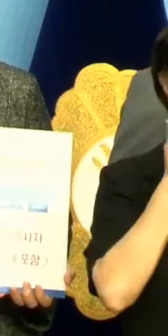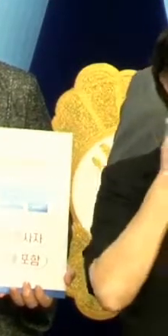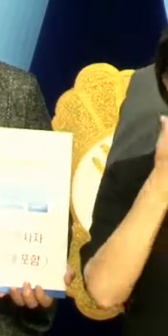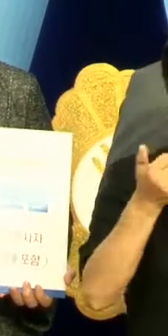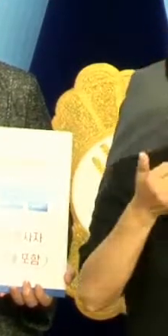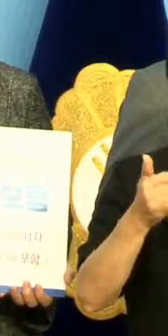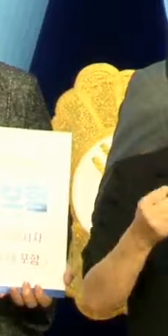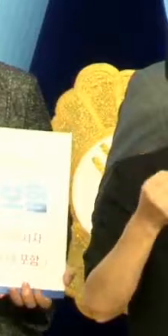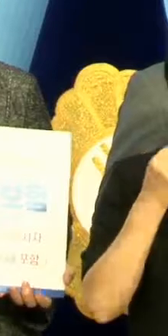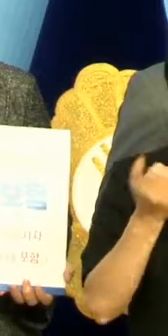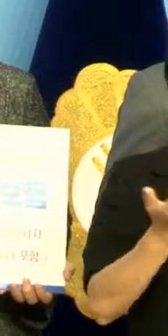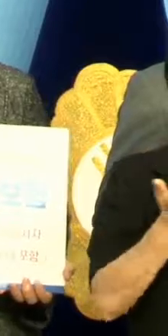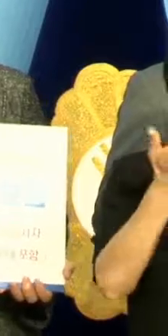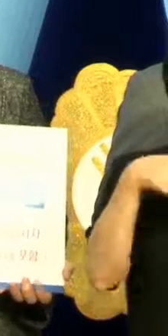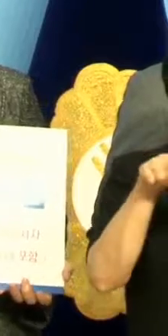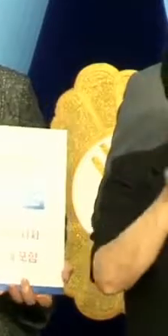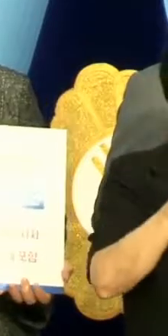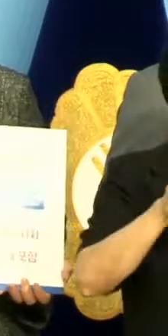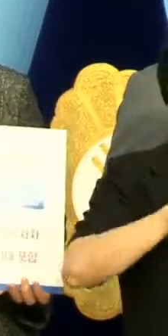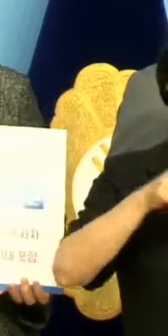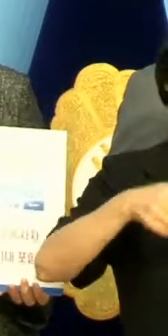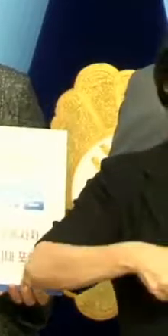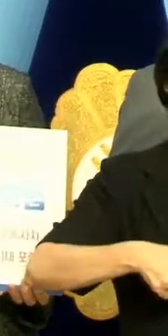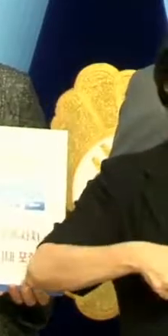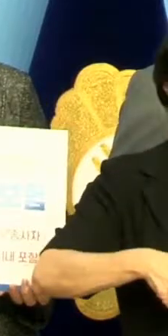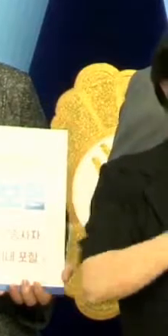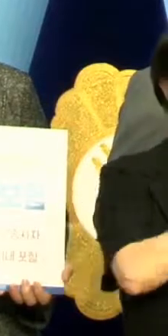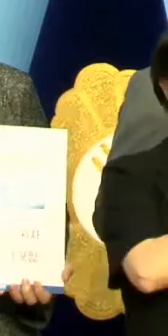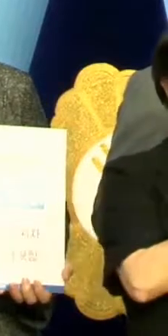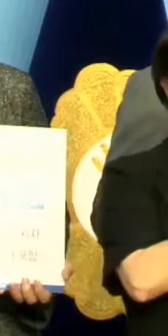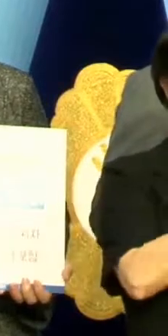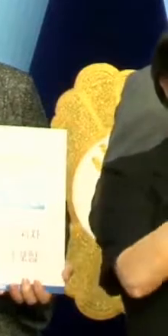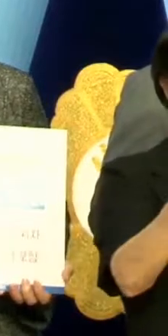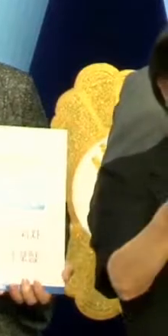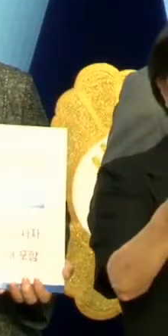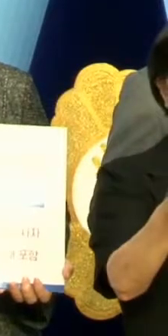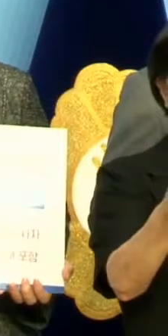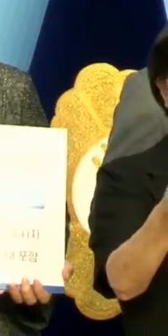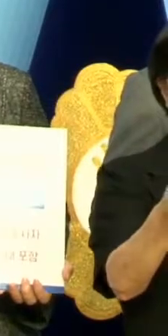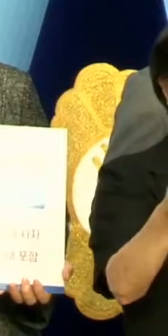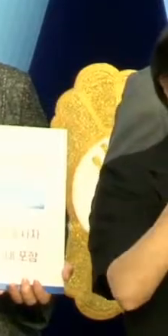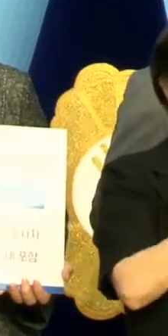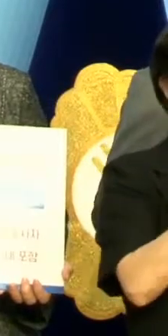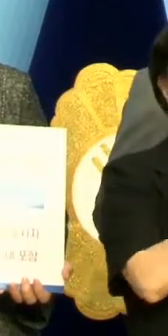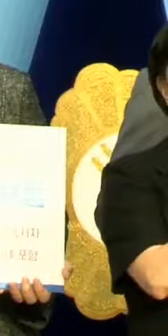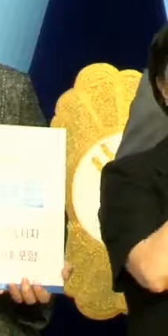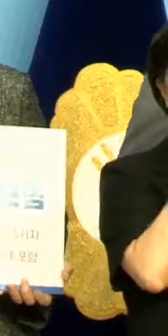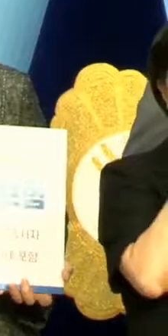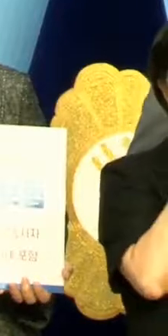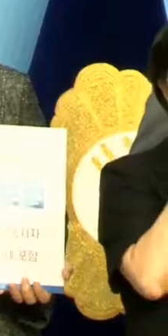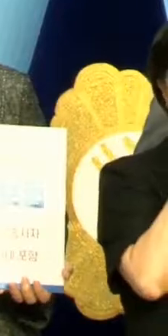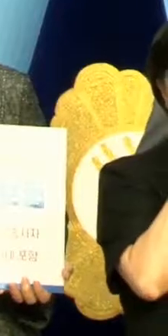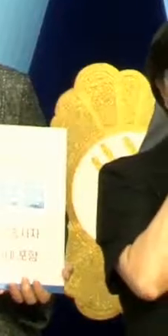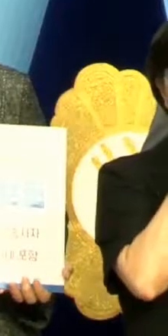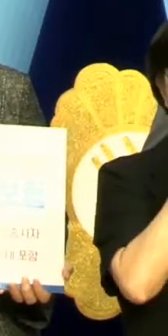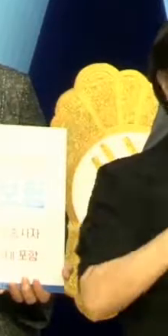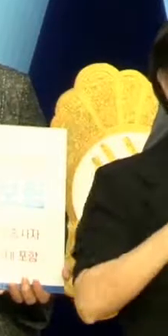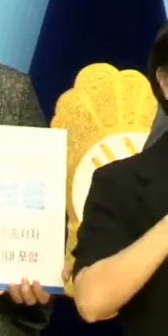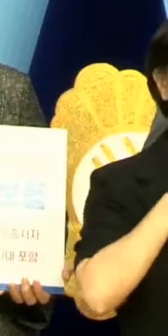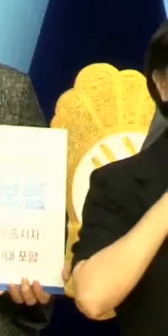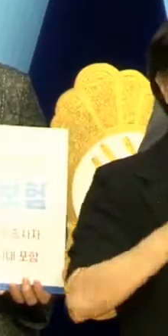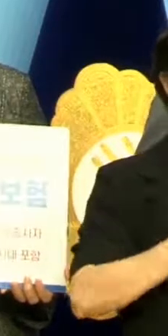위해 반드시 필요합니다 또한 b 양 역 부모 역시 자녀의 양육을 지원할 이 임무가 있습니다 그런데 실제